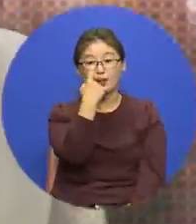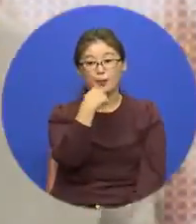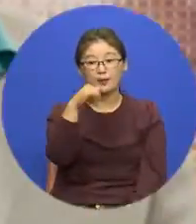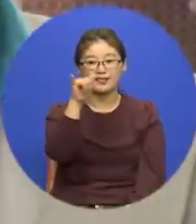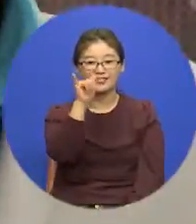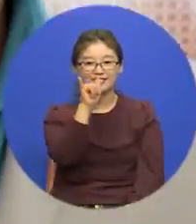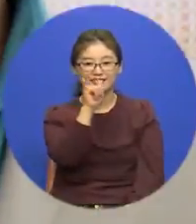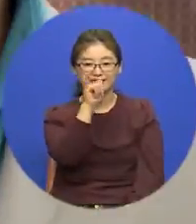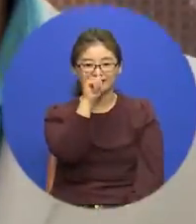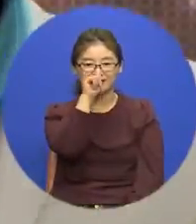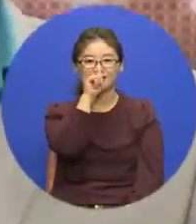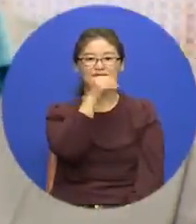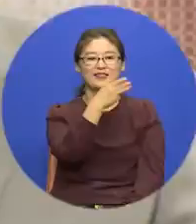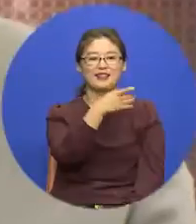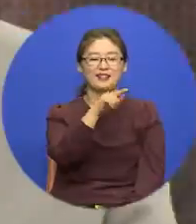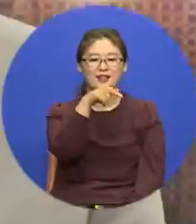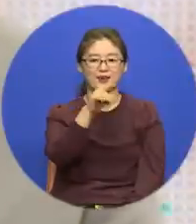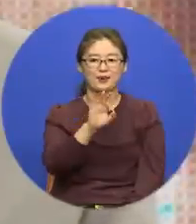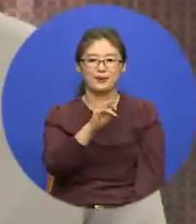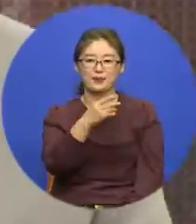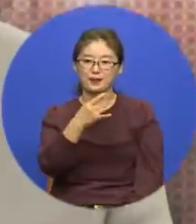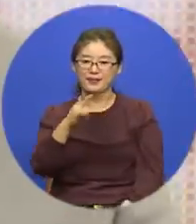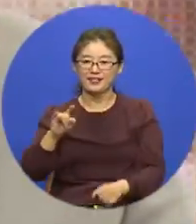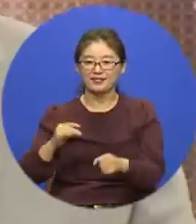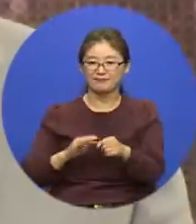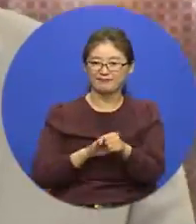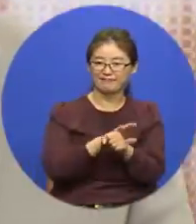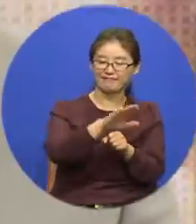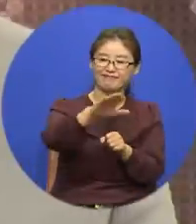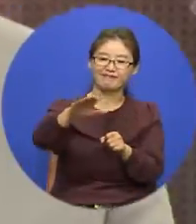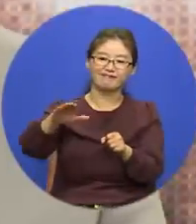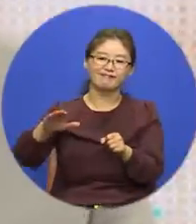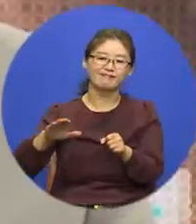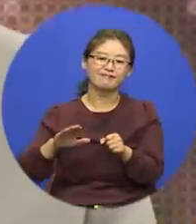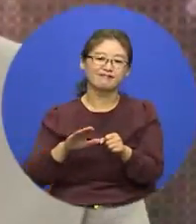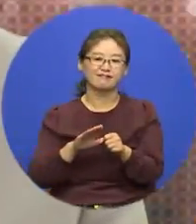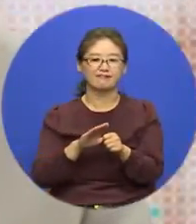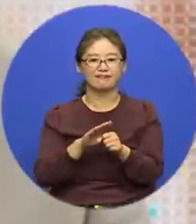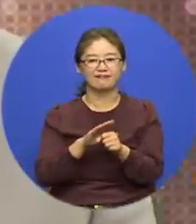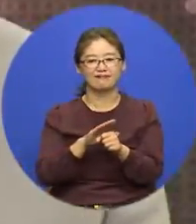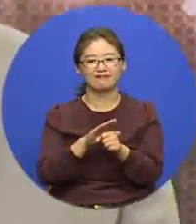있는 태중대 내 사랑아